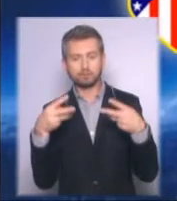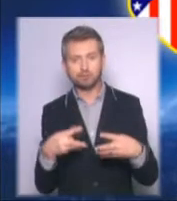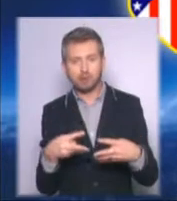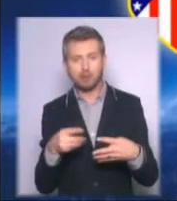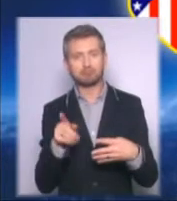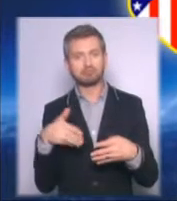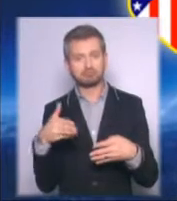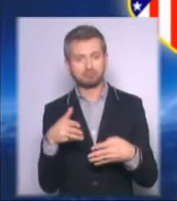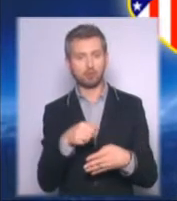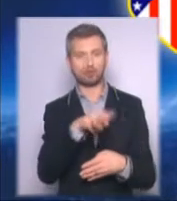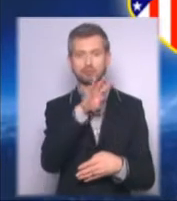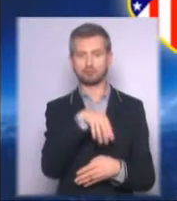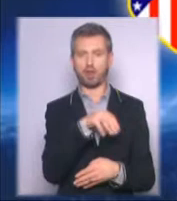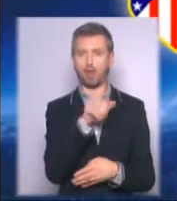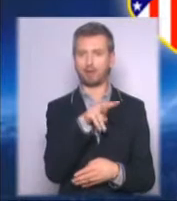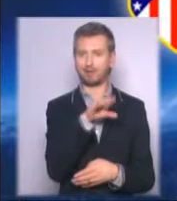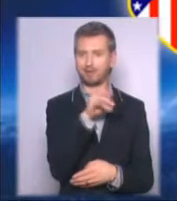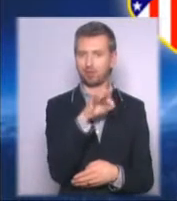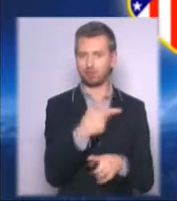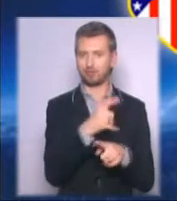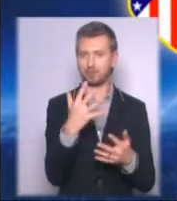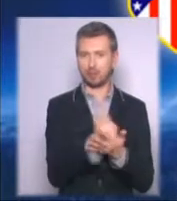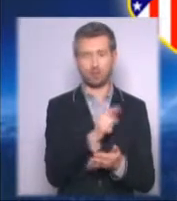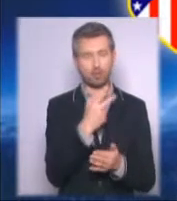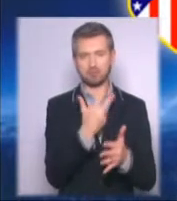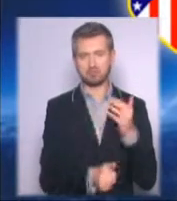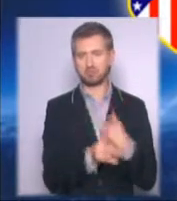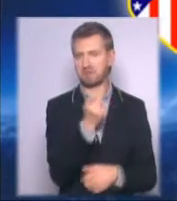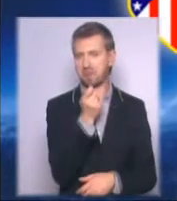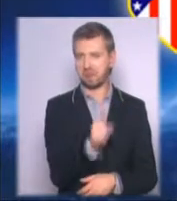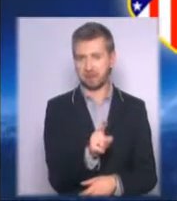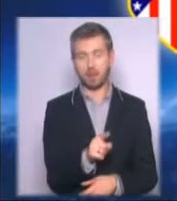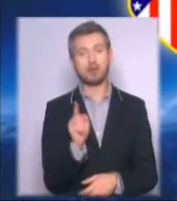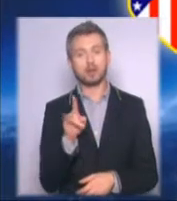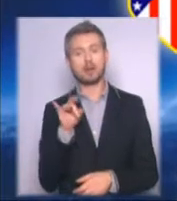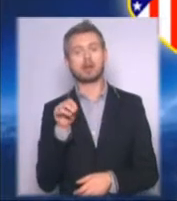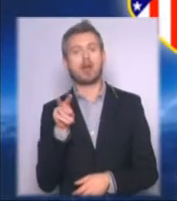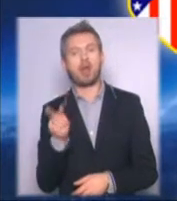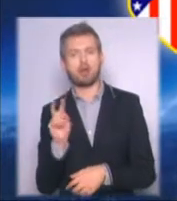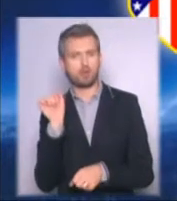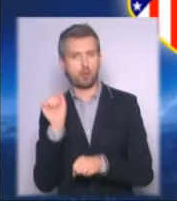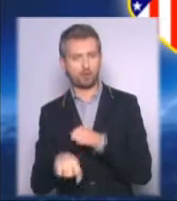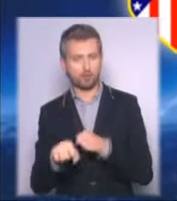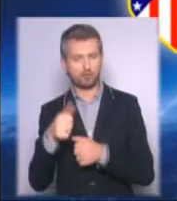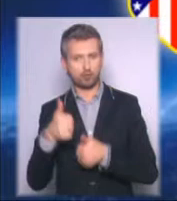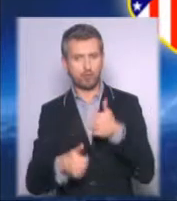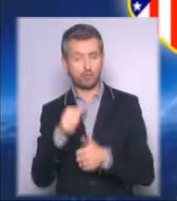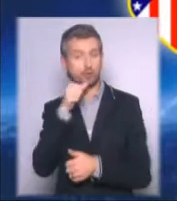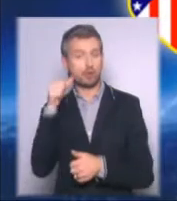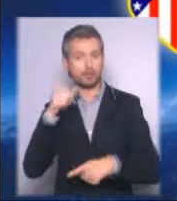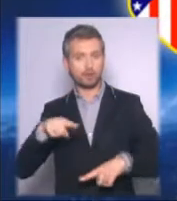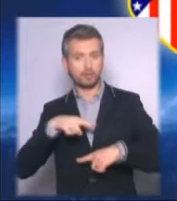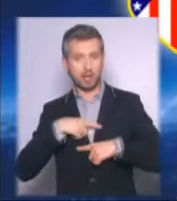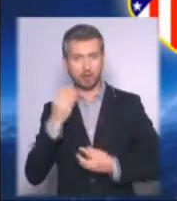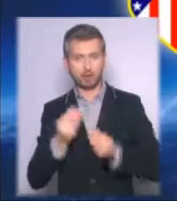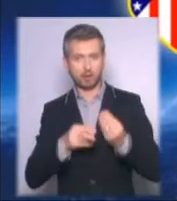боці матрацників. Вони ще не поступалися у жодному матчі. Проте саме «Реал» громив суперника у минулорічному фіналі розіграшу